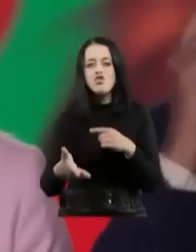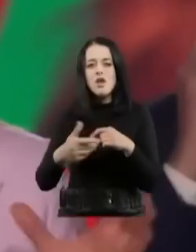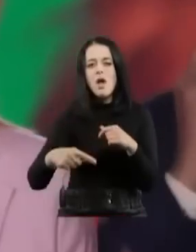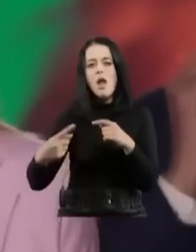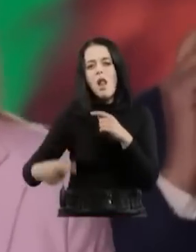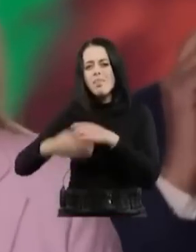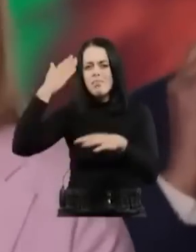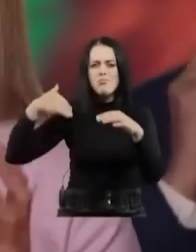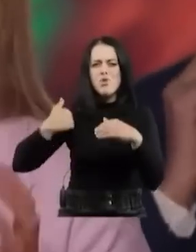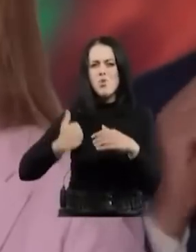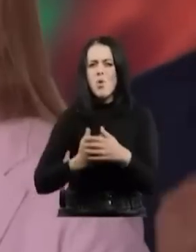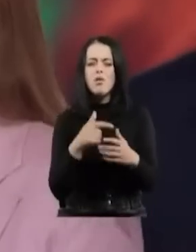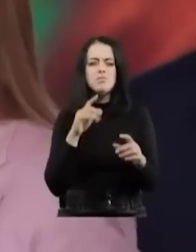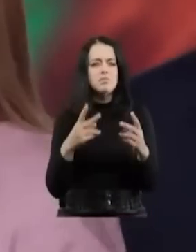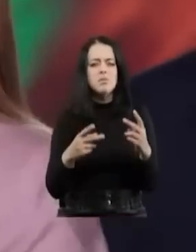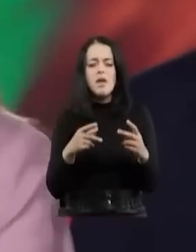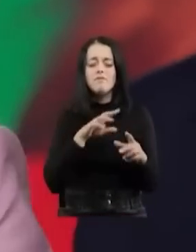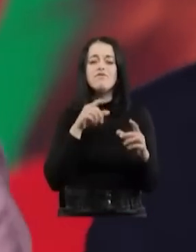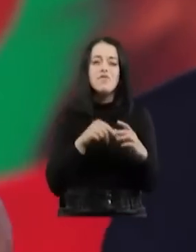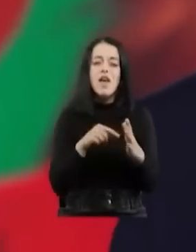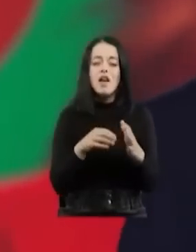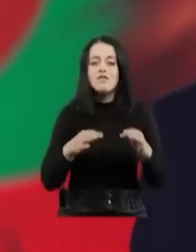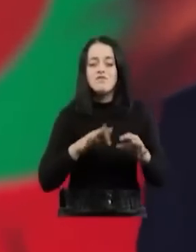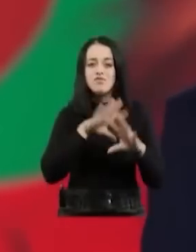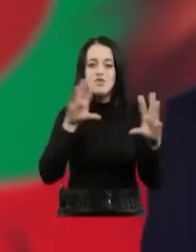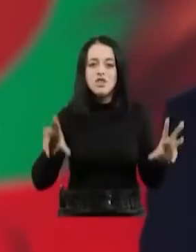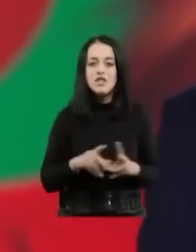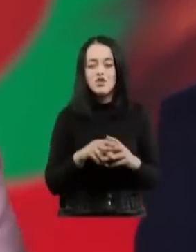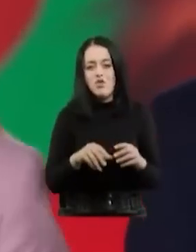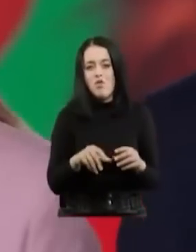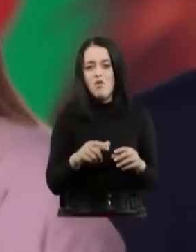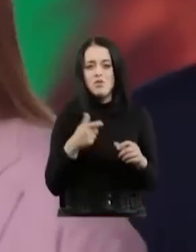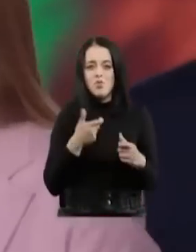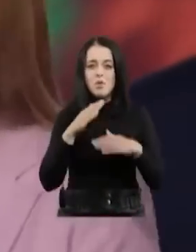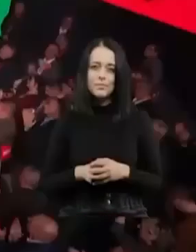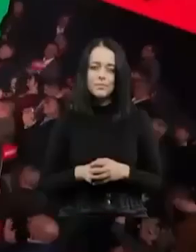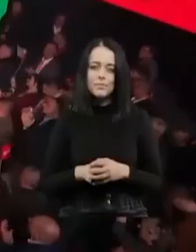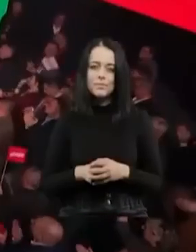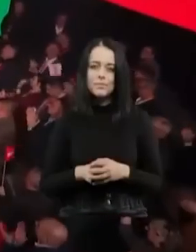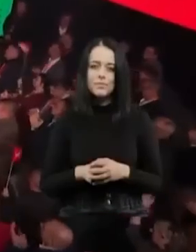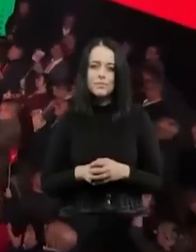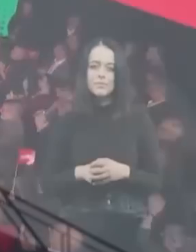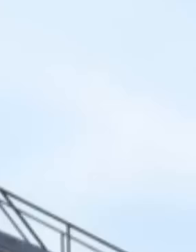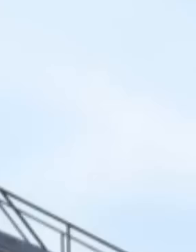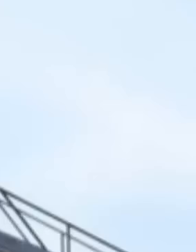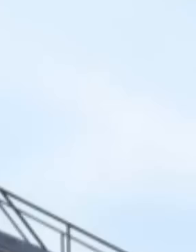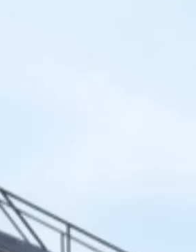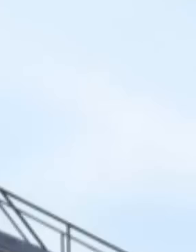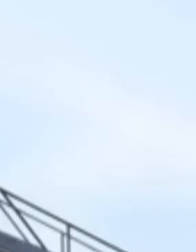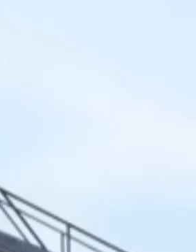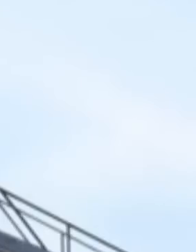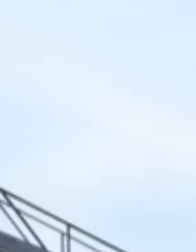liberalno-lewicowy, myślę, że nie miałby już skrupułów, żeby likwidować te wszystkie